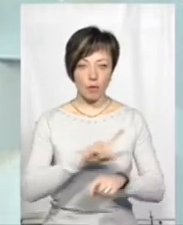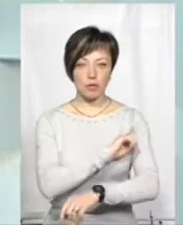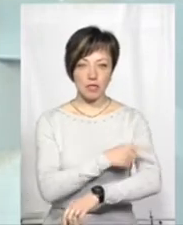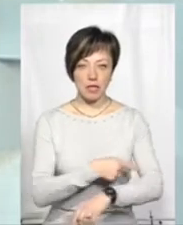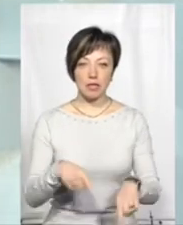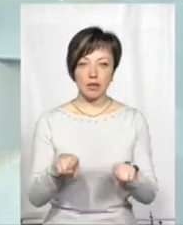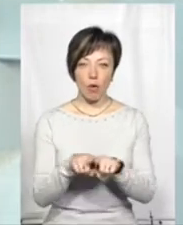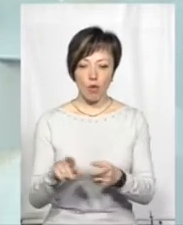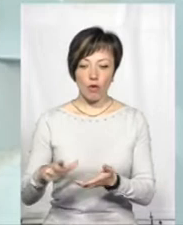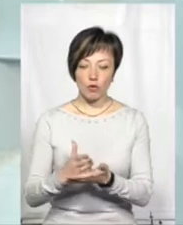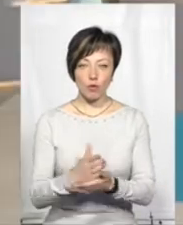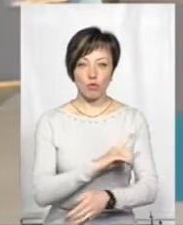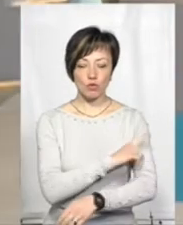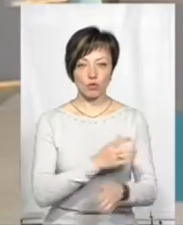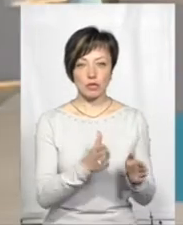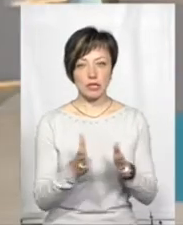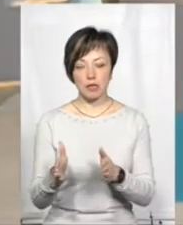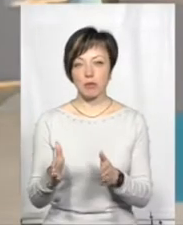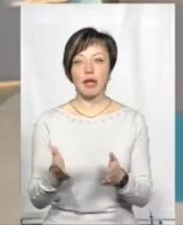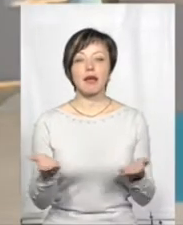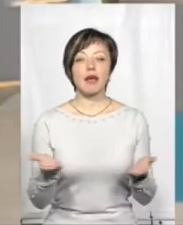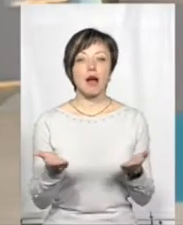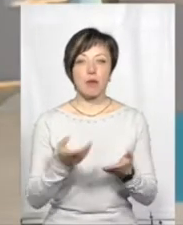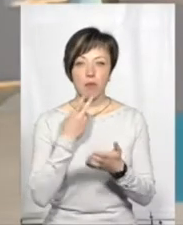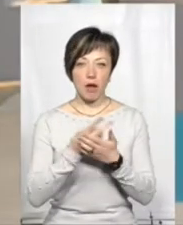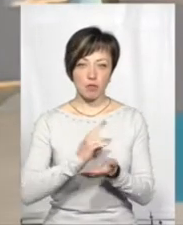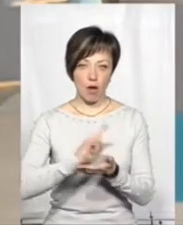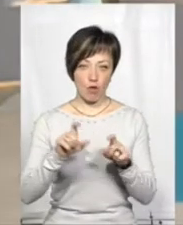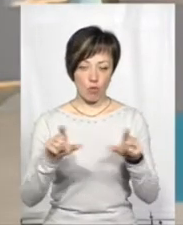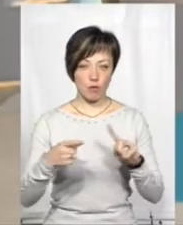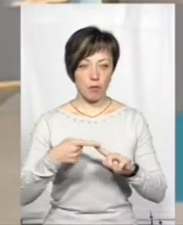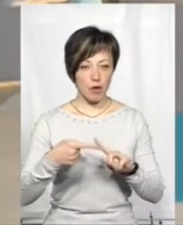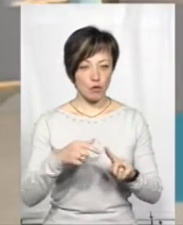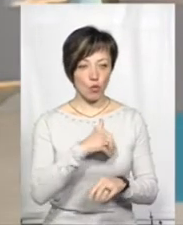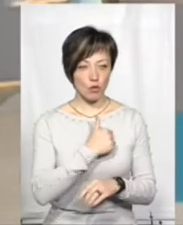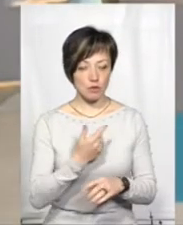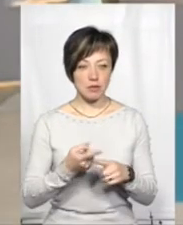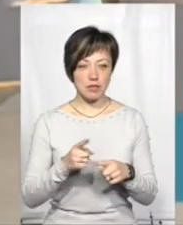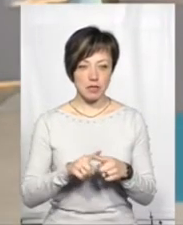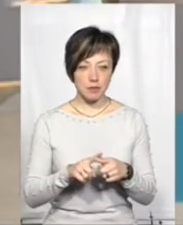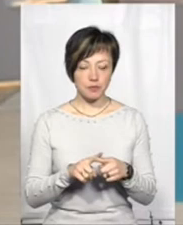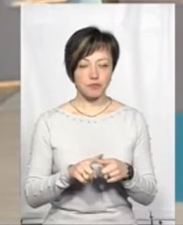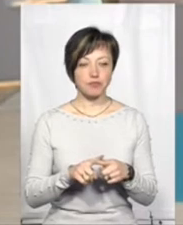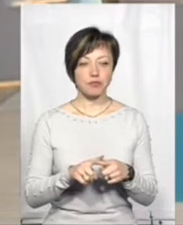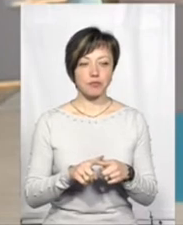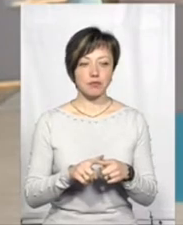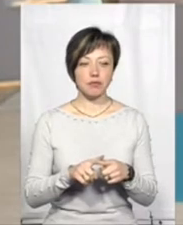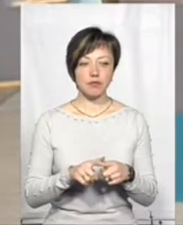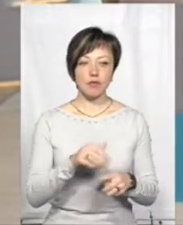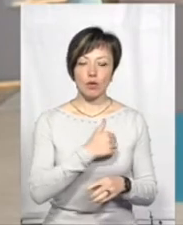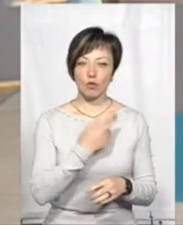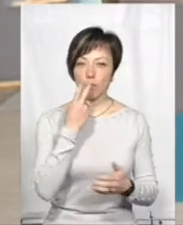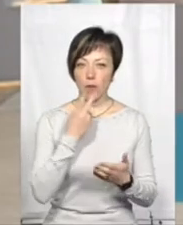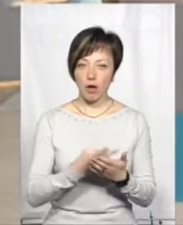логістичної потужної системи. Яким же ми бачимо аеропорт? То перше, що ми хочемо, це і в ході меморандуму було прописано, ми хочемо